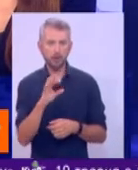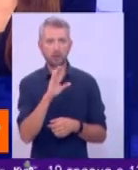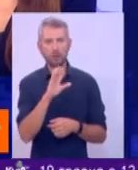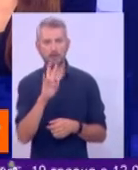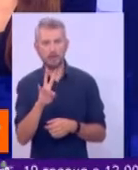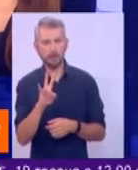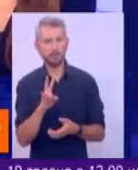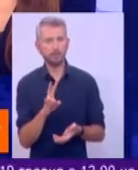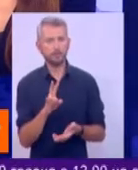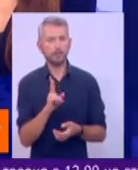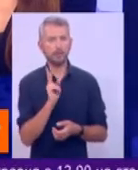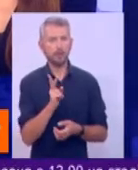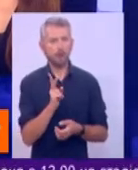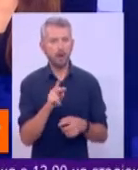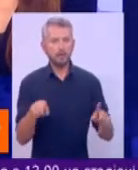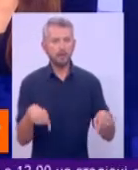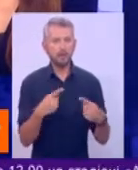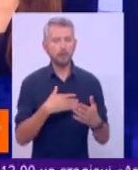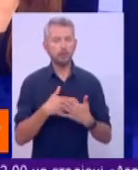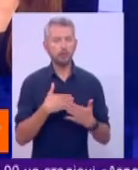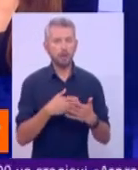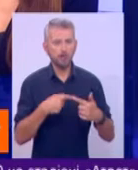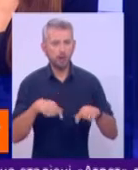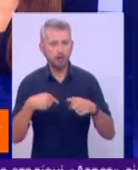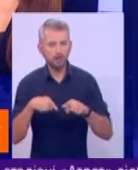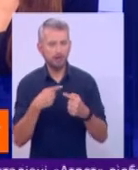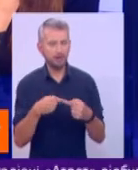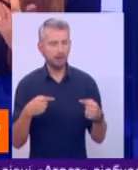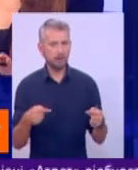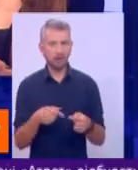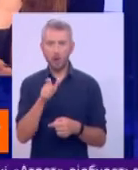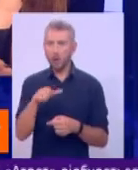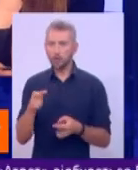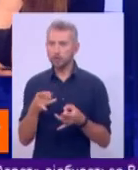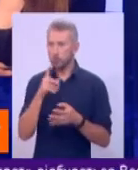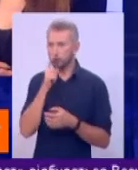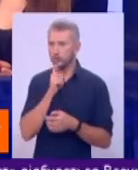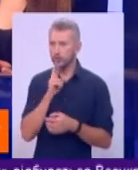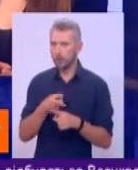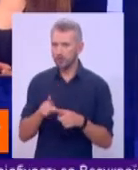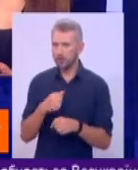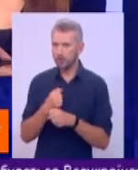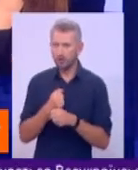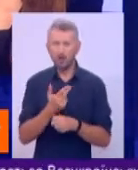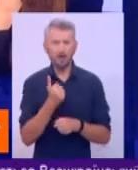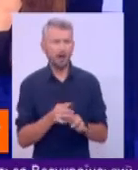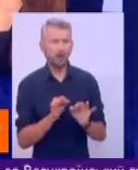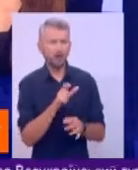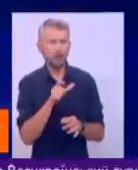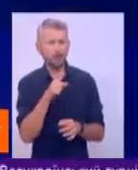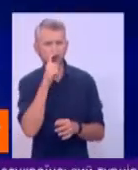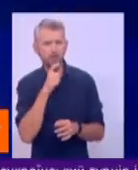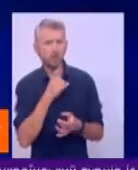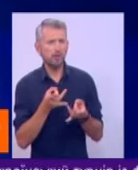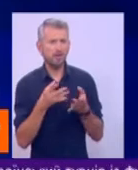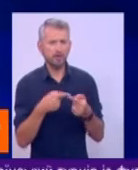ОСН, к созданию громадських організацій і так далі. Тобто люди вижу. Просто не розуміють, як це робити, так? Звісно ж, да. Люди не розуміють